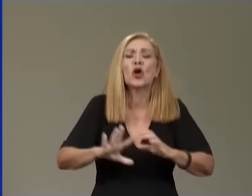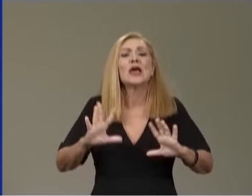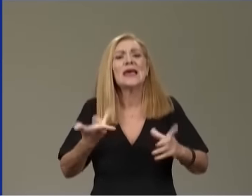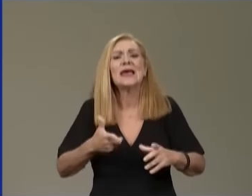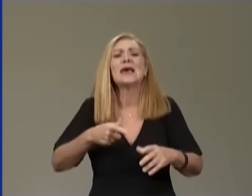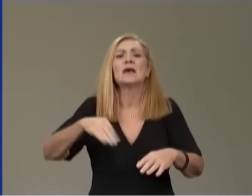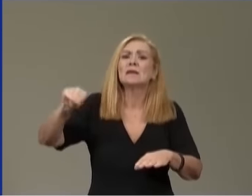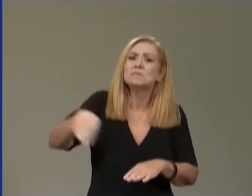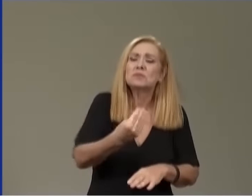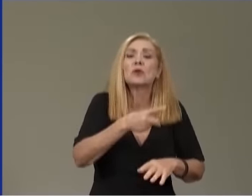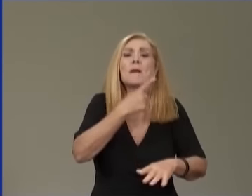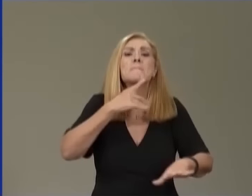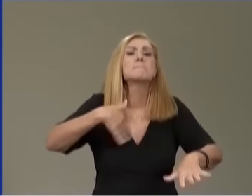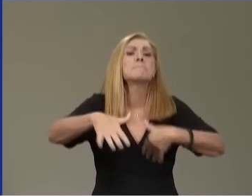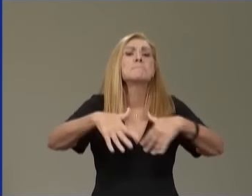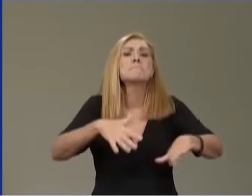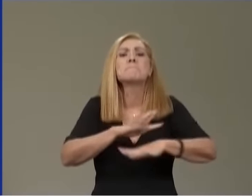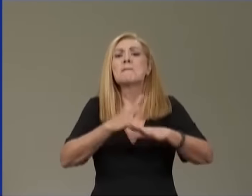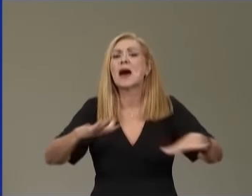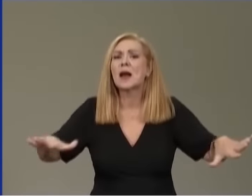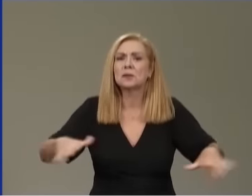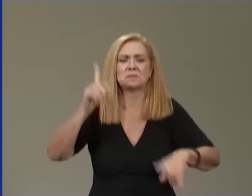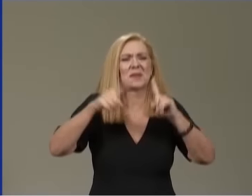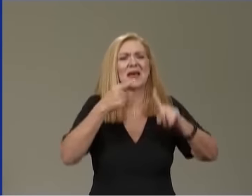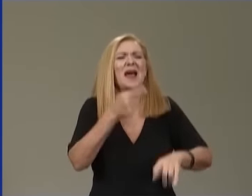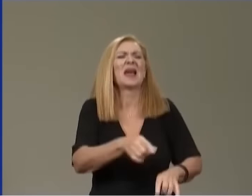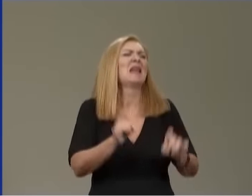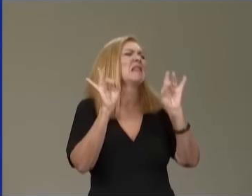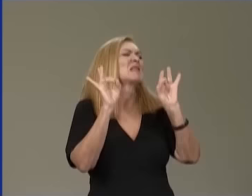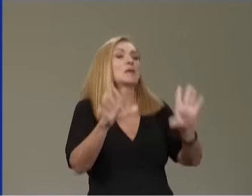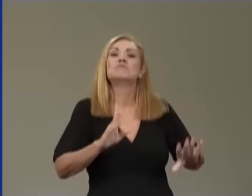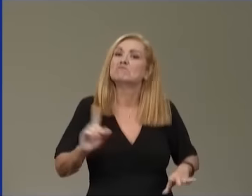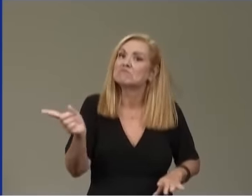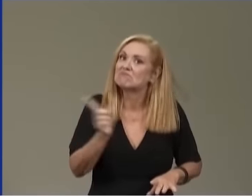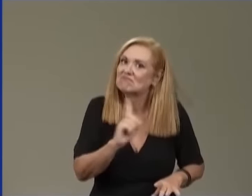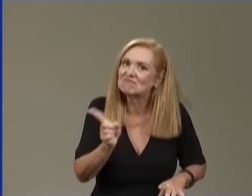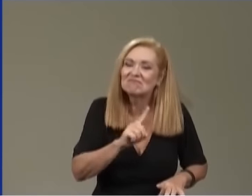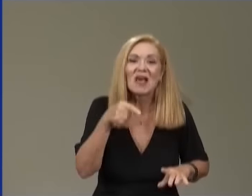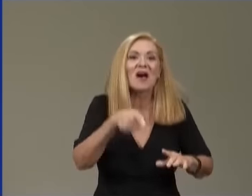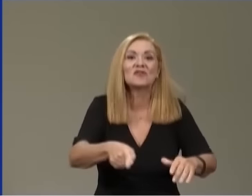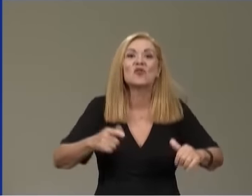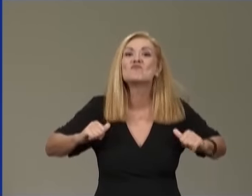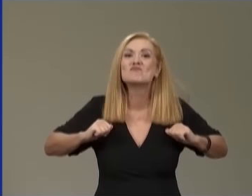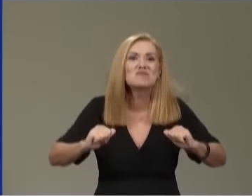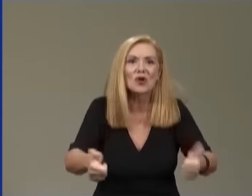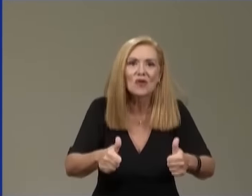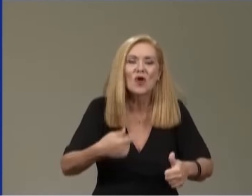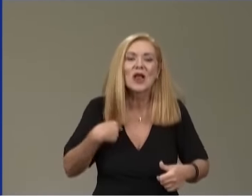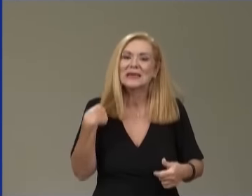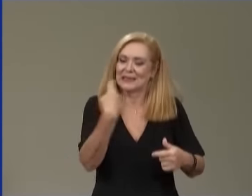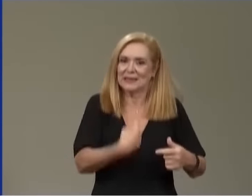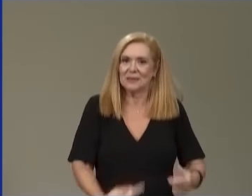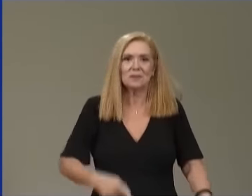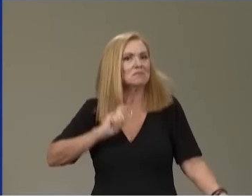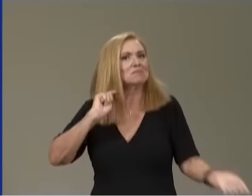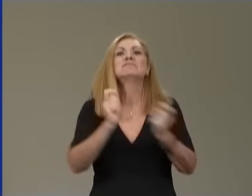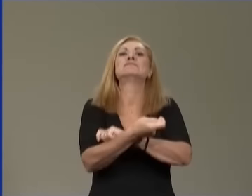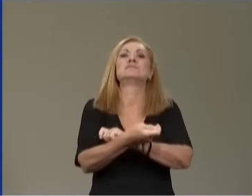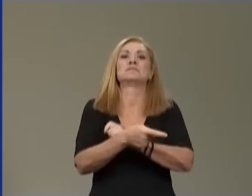τολμηρές. Κάποιοι μπορεί να τις χαρακτηρίζουν μικρές, όμως προσέξτε, είναι πρωτοβουλίες που αλλάζουν συμπεριφορές. Φέτος, για